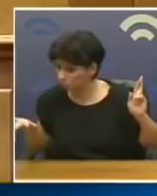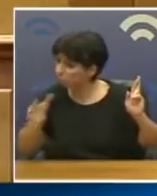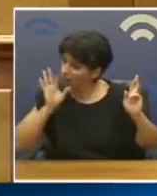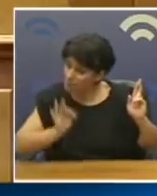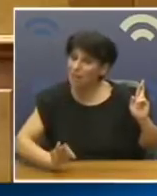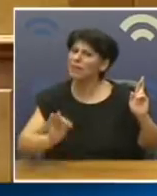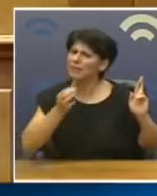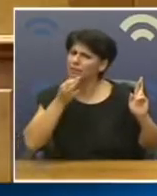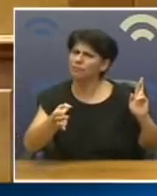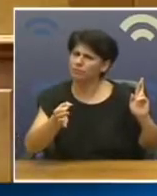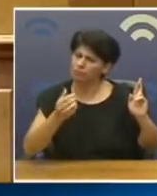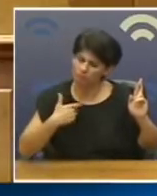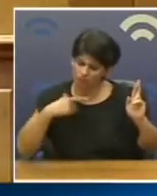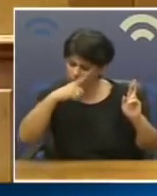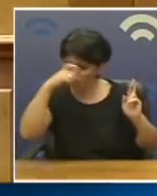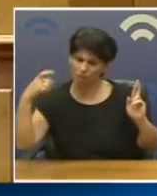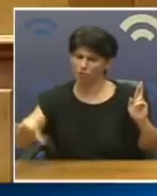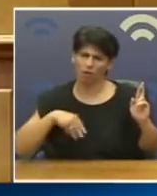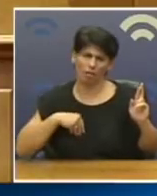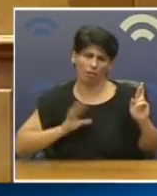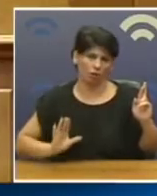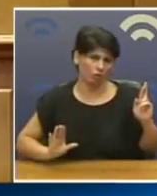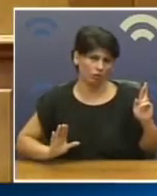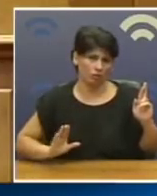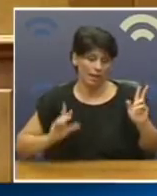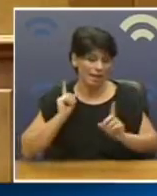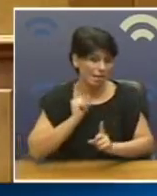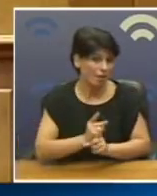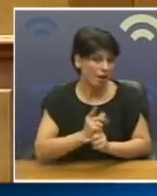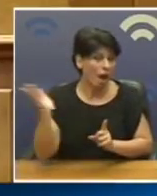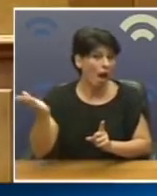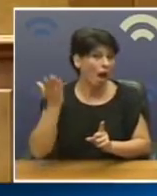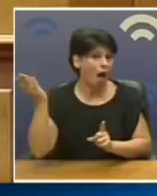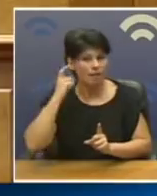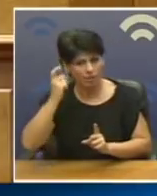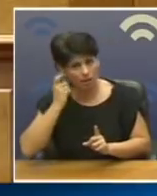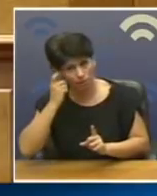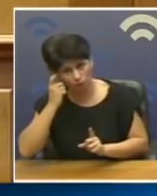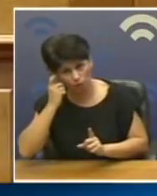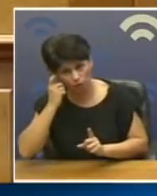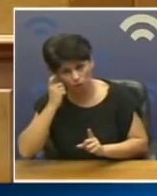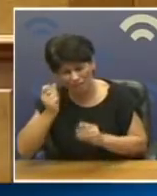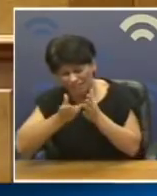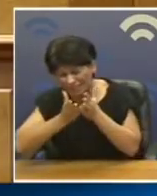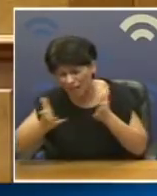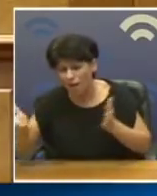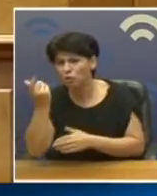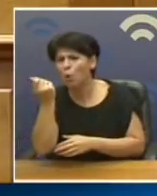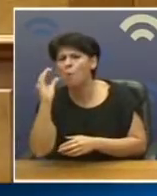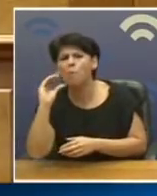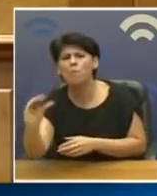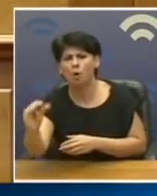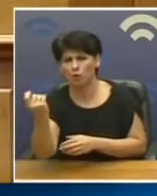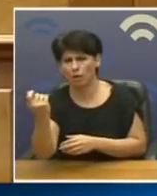μιλώ, δυσκολεύεται να το πιστέψει κανείς. Ιδίως αν υπολογίσει το ηλικιώδες ποσό των χρημάτων που